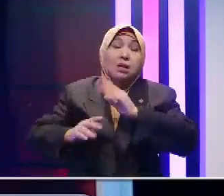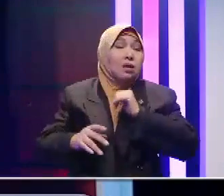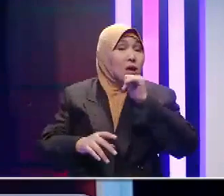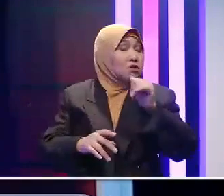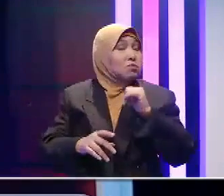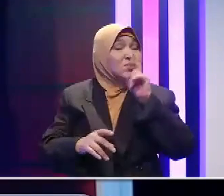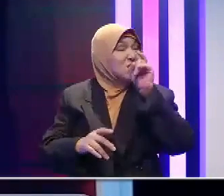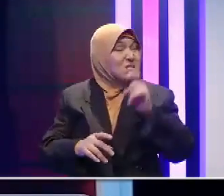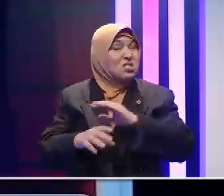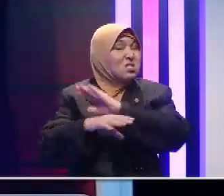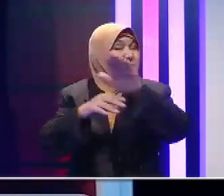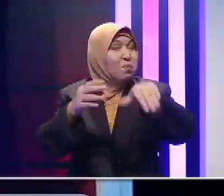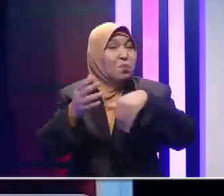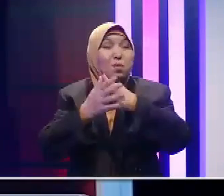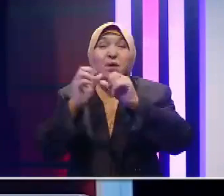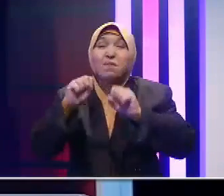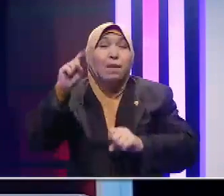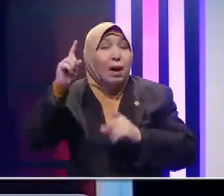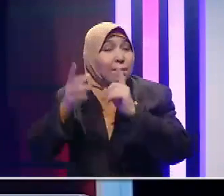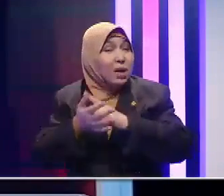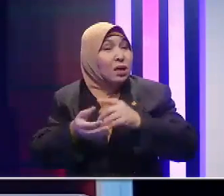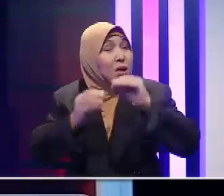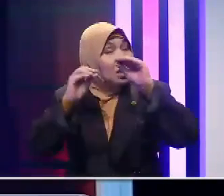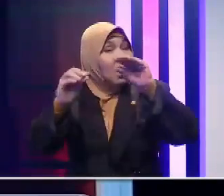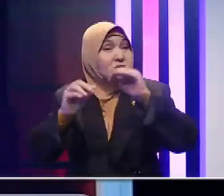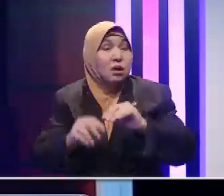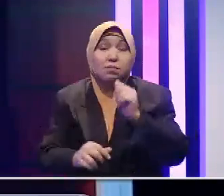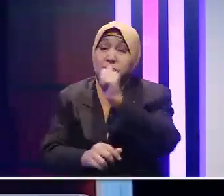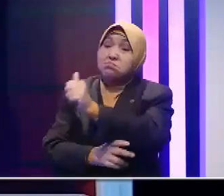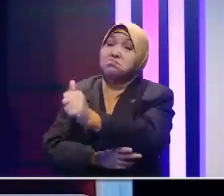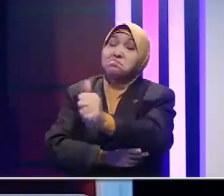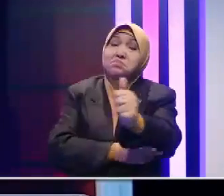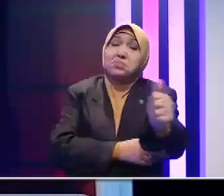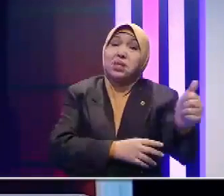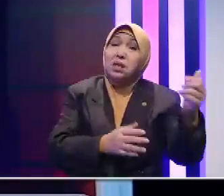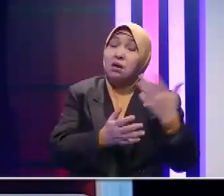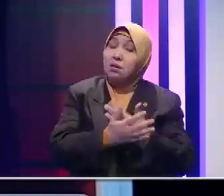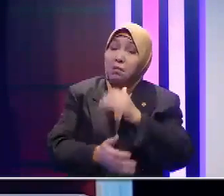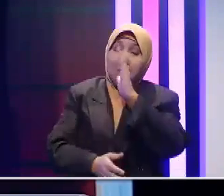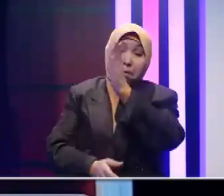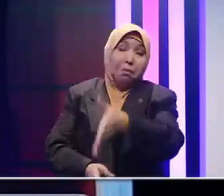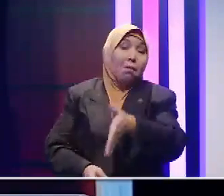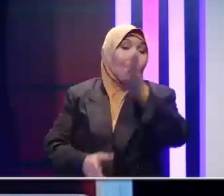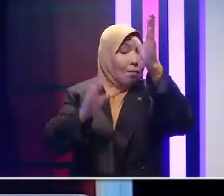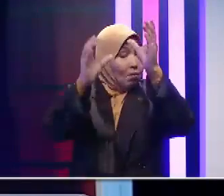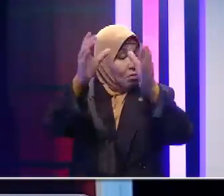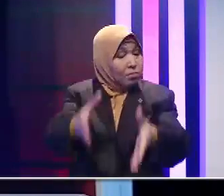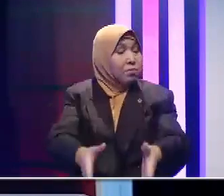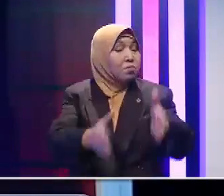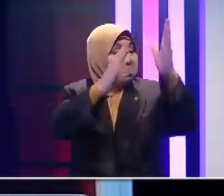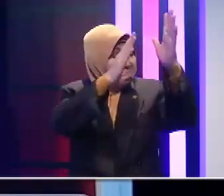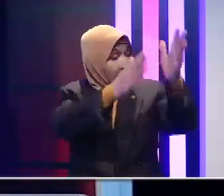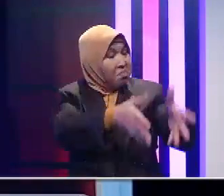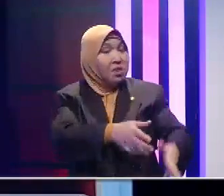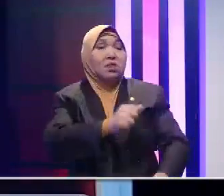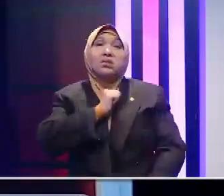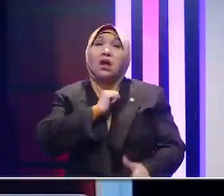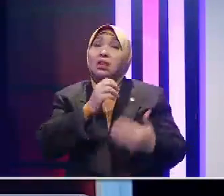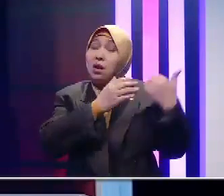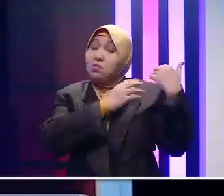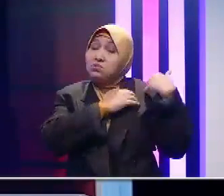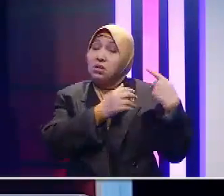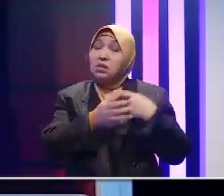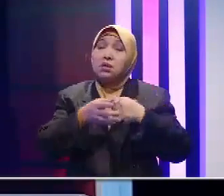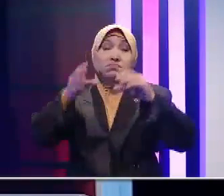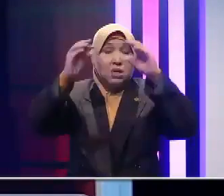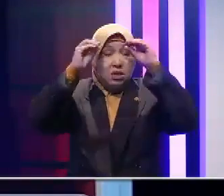boleh faham apa yang kita ajar ni secepat mungkin. Masing-masing dengan keadaan diri mereka. Jadi cuma apa yang kita, tanggungjawab kita sebagai